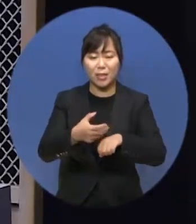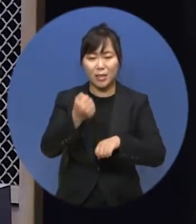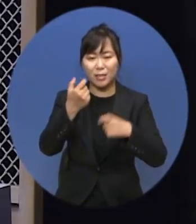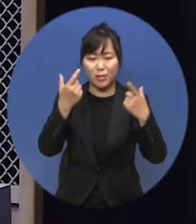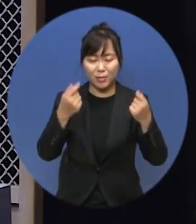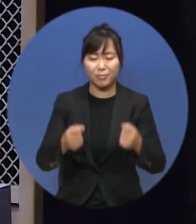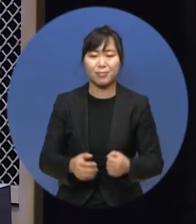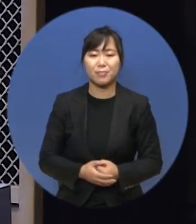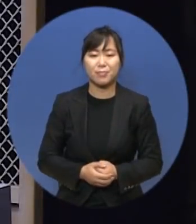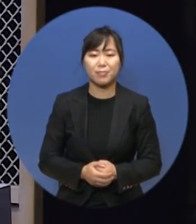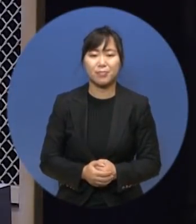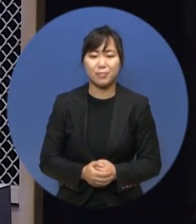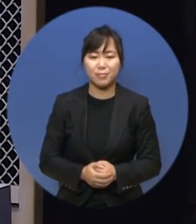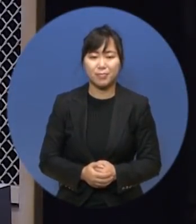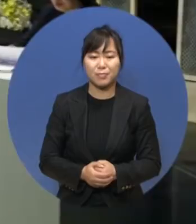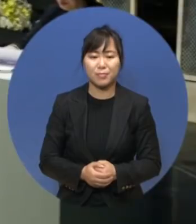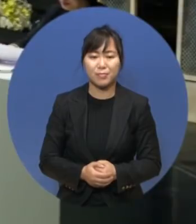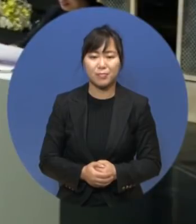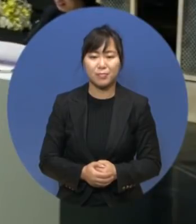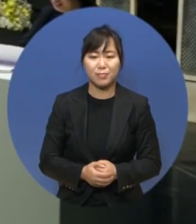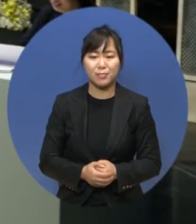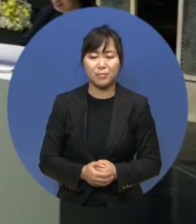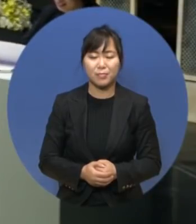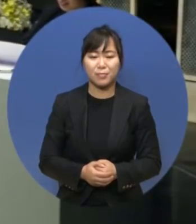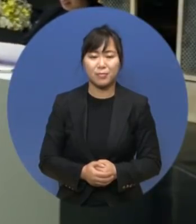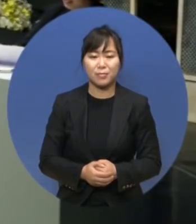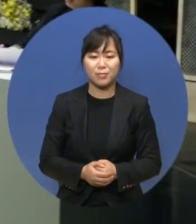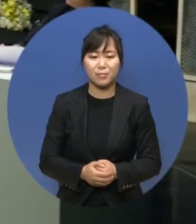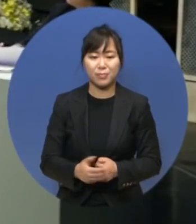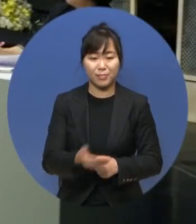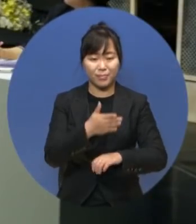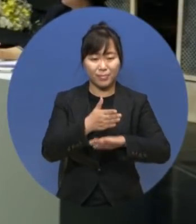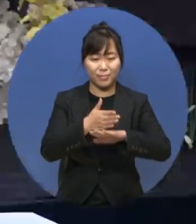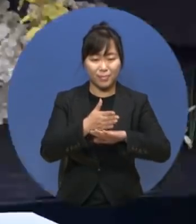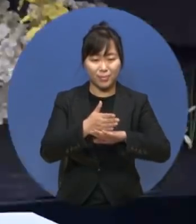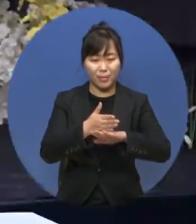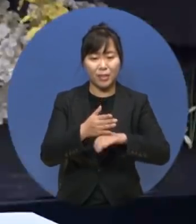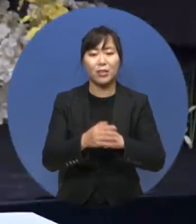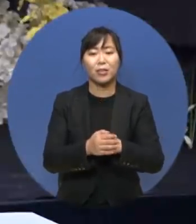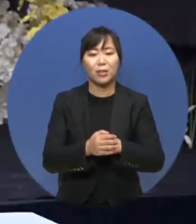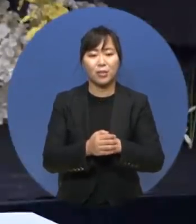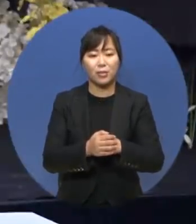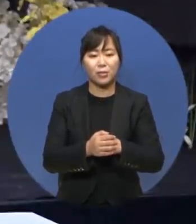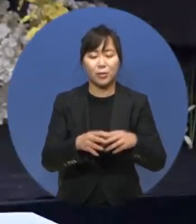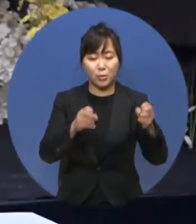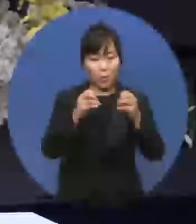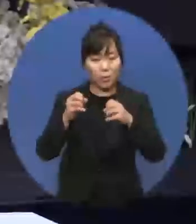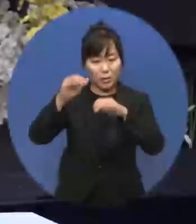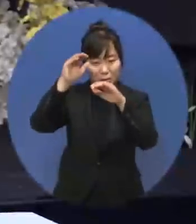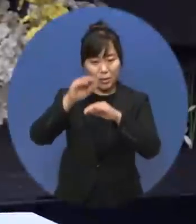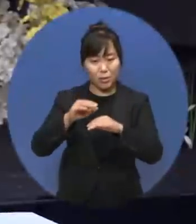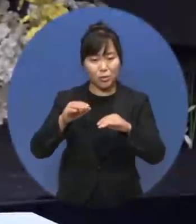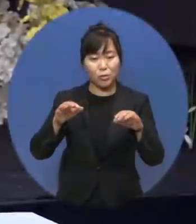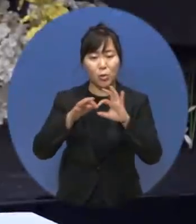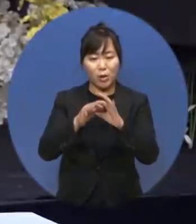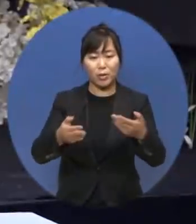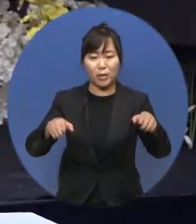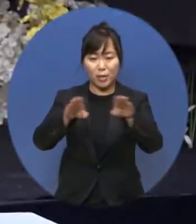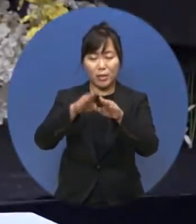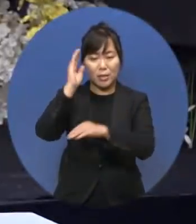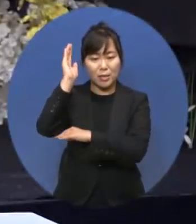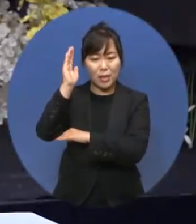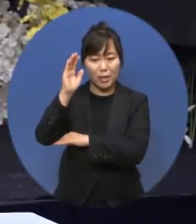시간이었다고 말씀드리고 싶습니다. 네, 여러분 감사드리고요. 이상으로 토크 콘서트